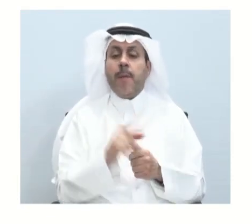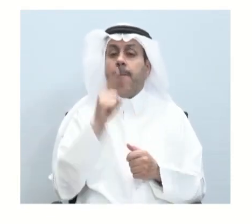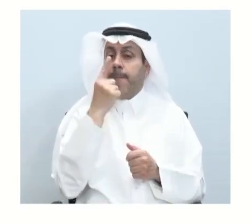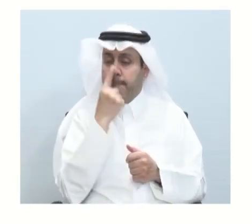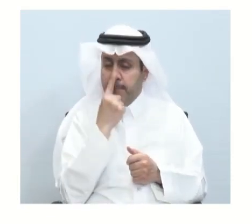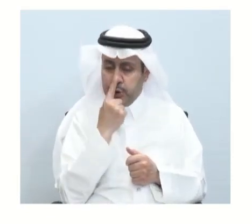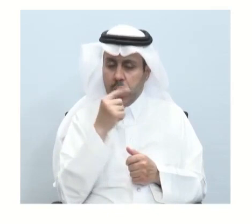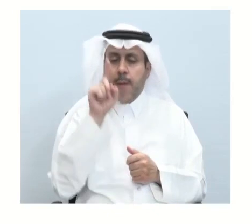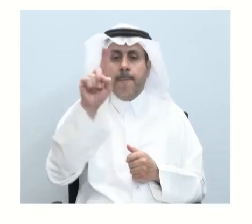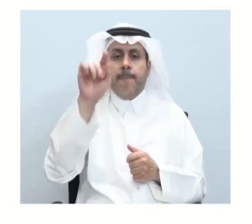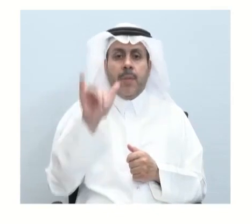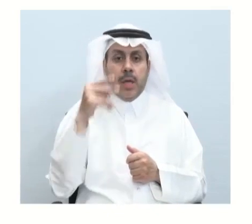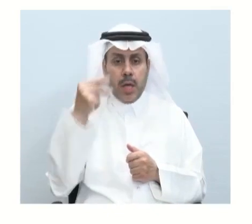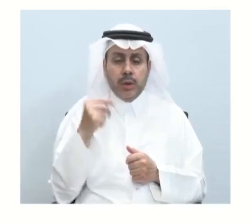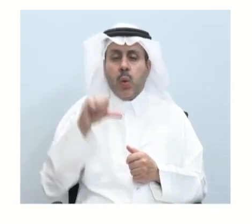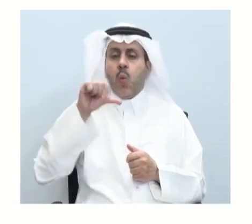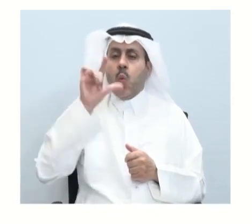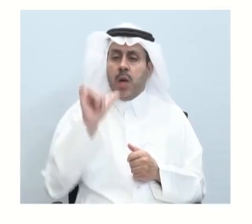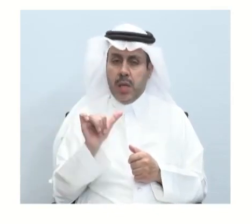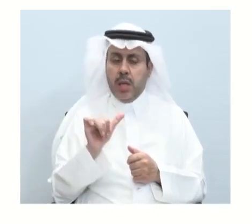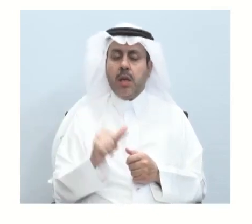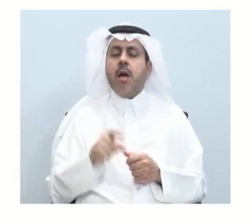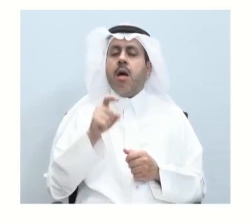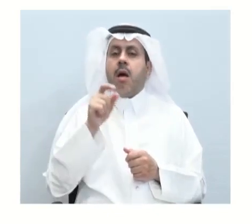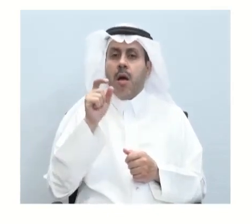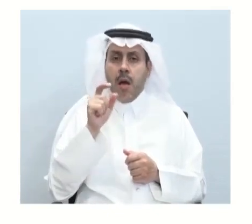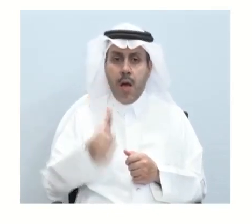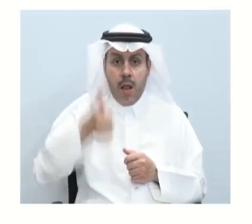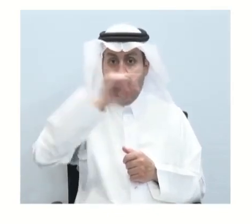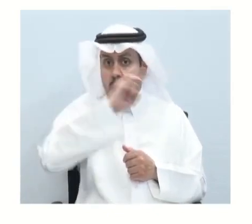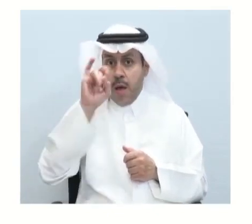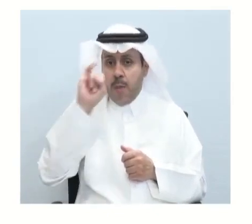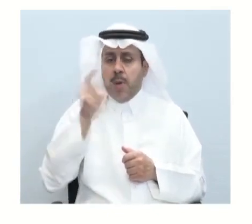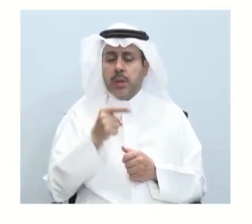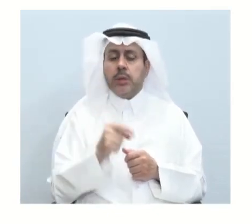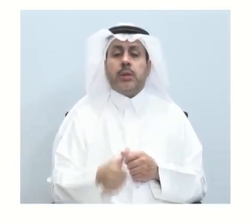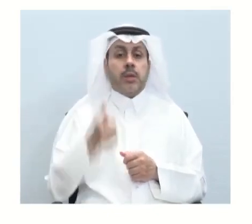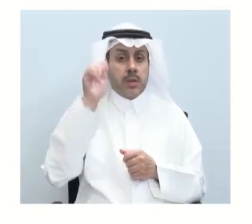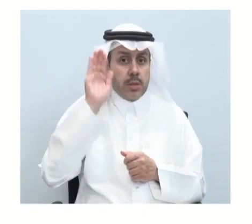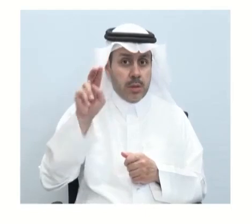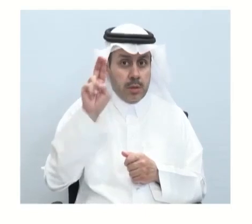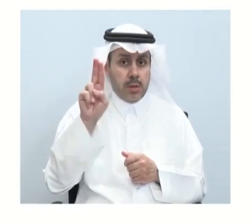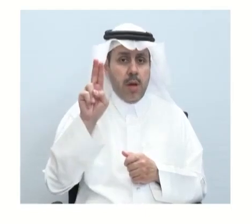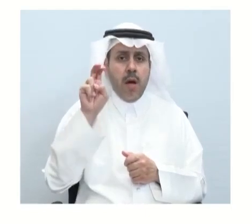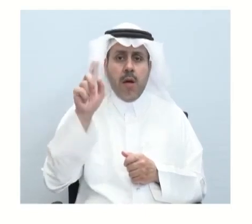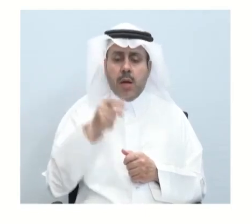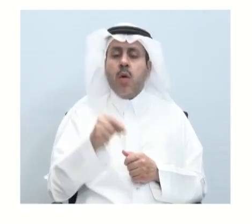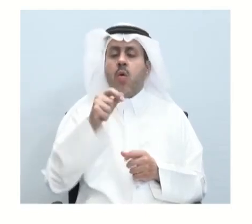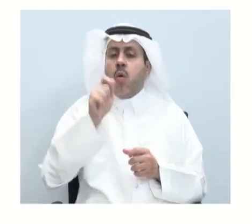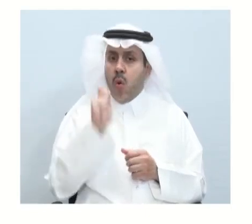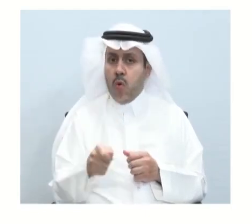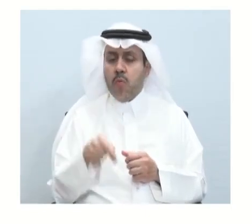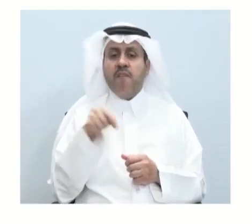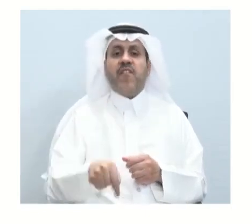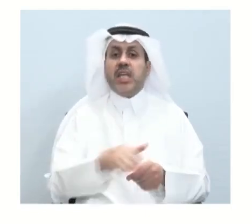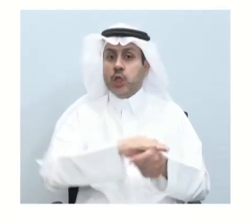استقر عليه الحكم فهو من خلال اهل الحل والعقد والمشوره وفي وطننا الغالي المملكه